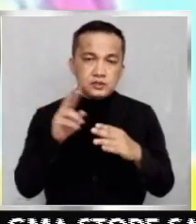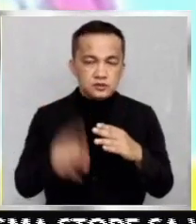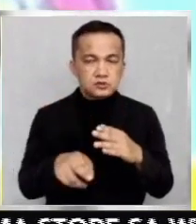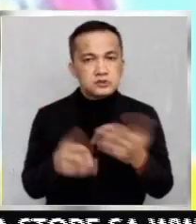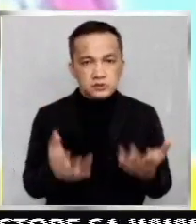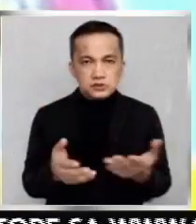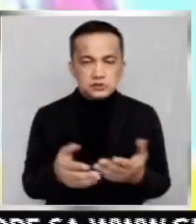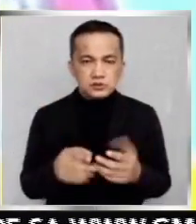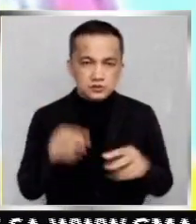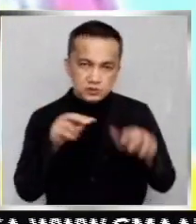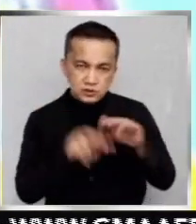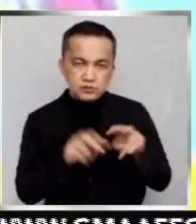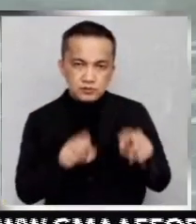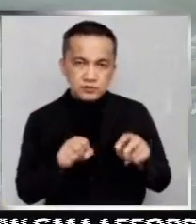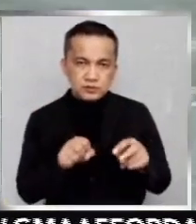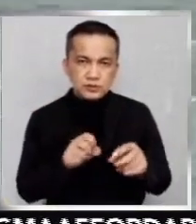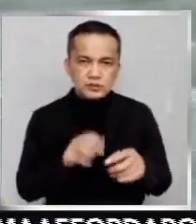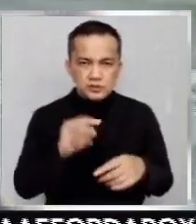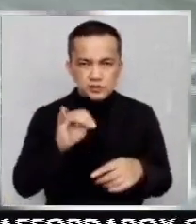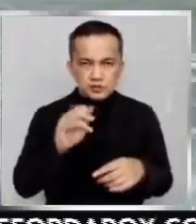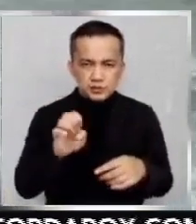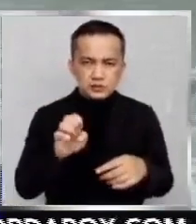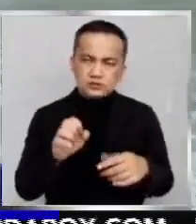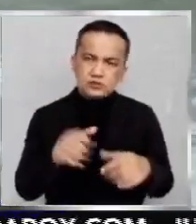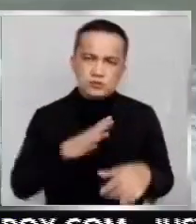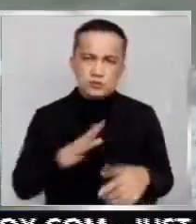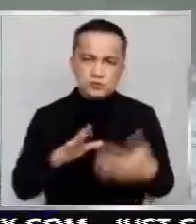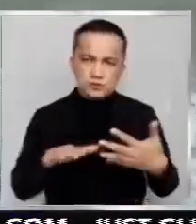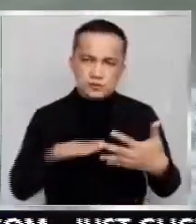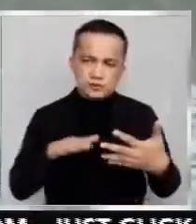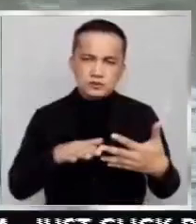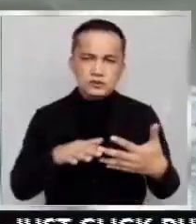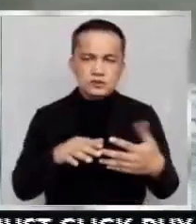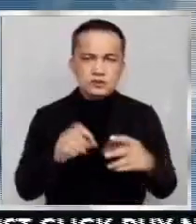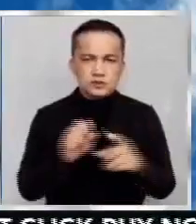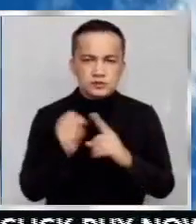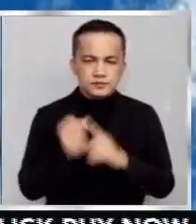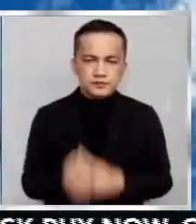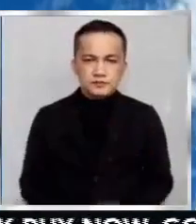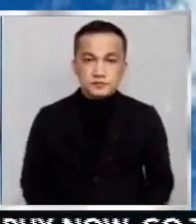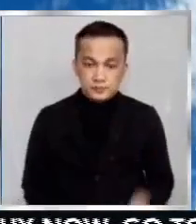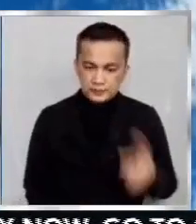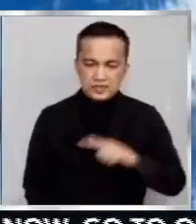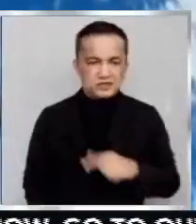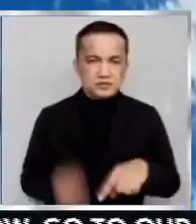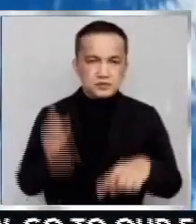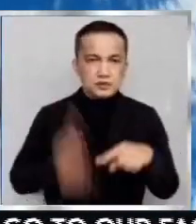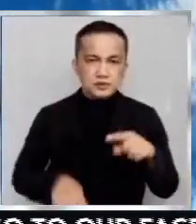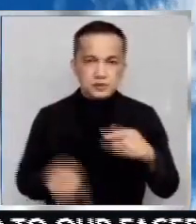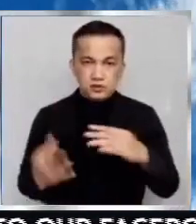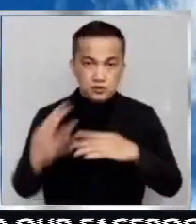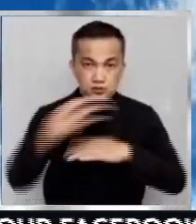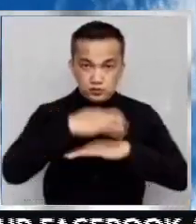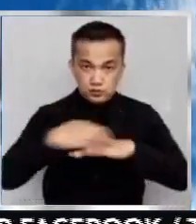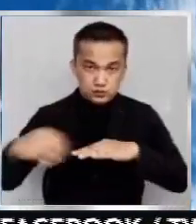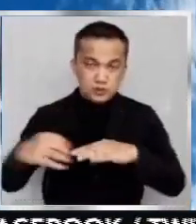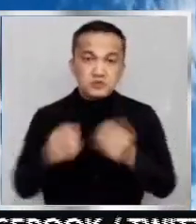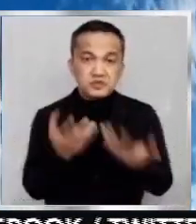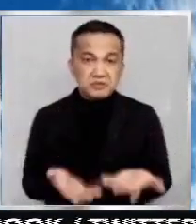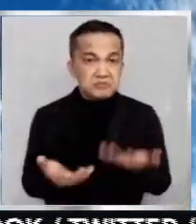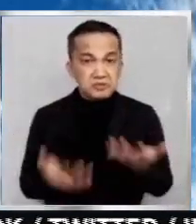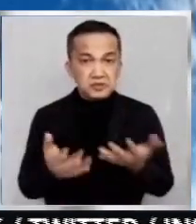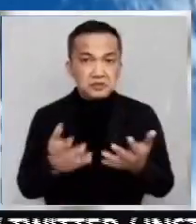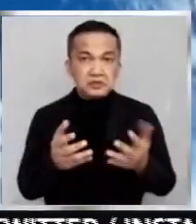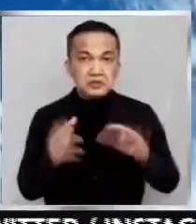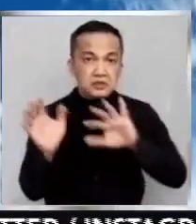looking at possibly moderate to rough sea condition. Pero malabo raw sa ngayon ang storm surge. Ang posible ay ang pagpapalakas ng bagyo sa hanging